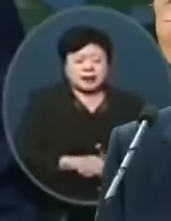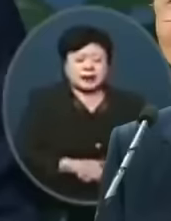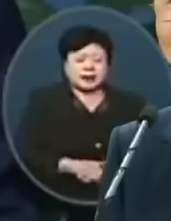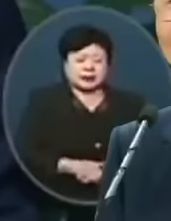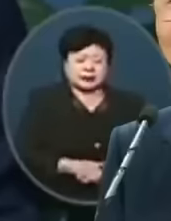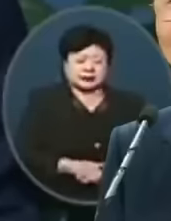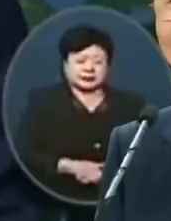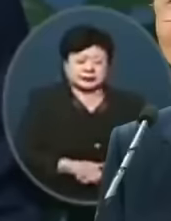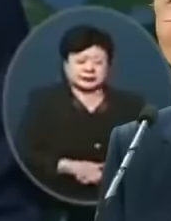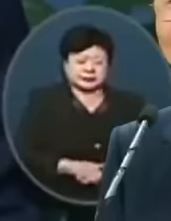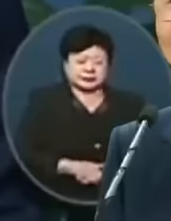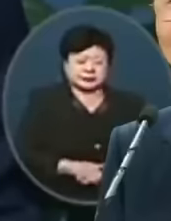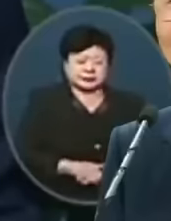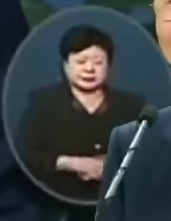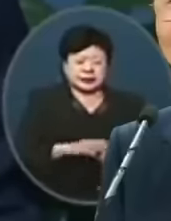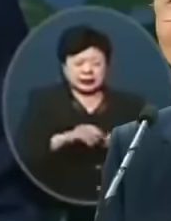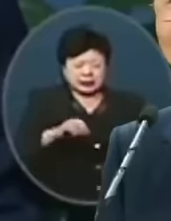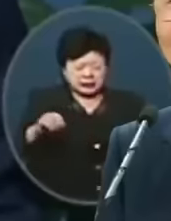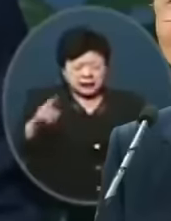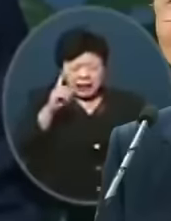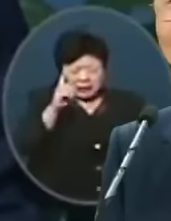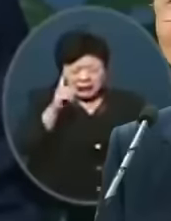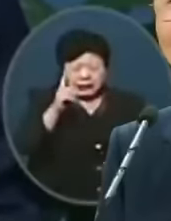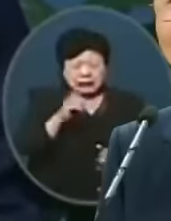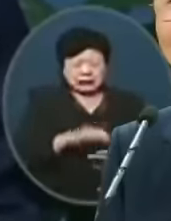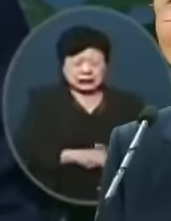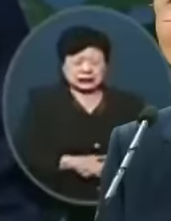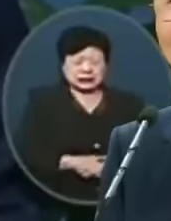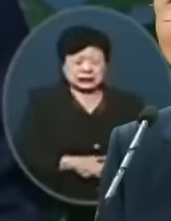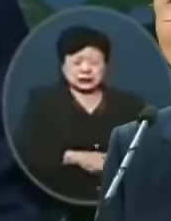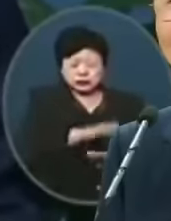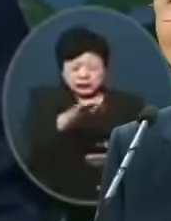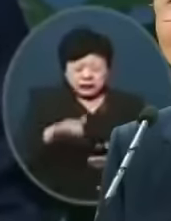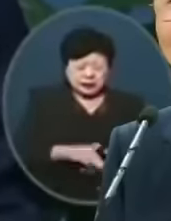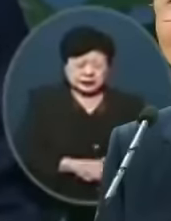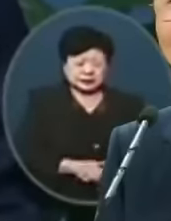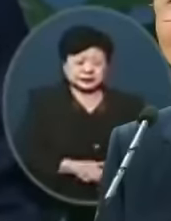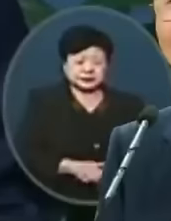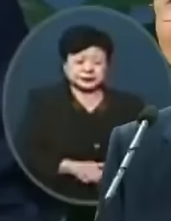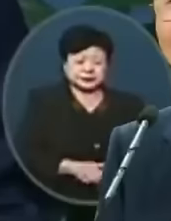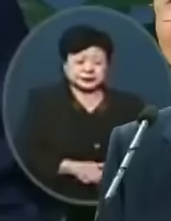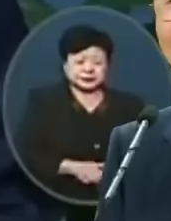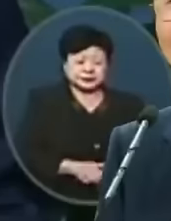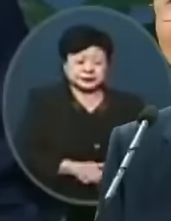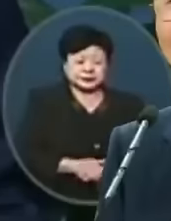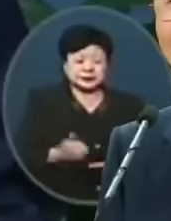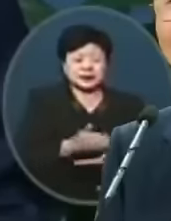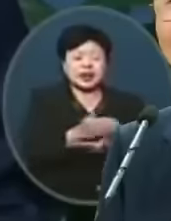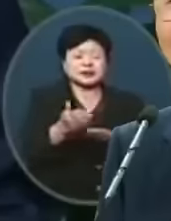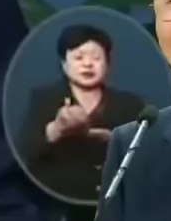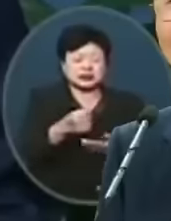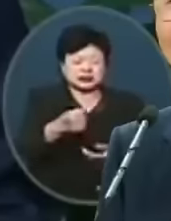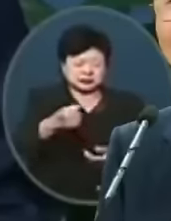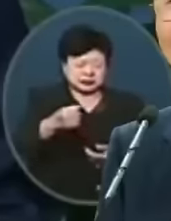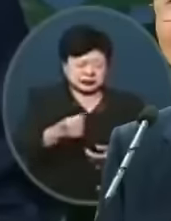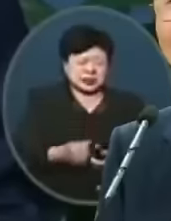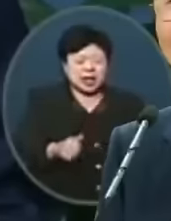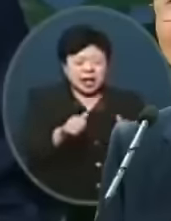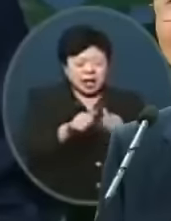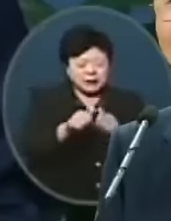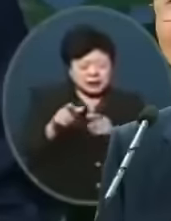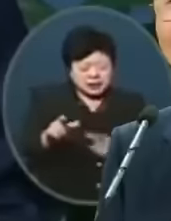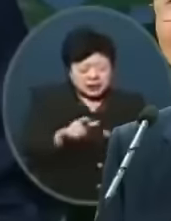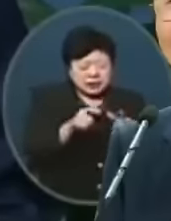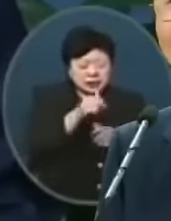없습니다. 땅덩어리 하나라도 우리가 나누어 가지며 함께